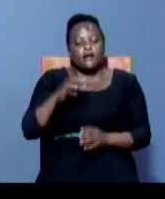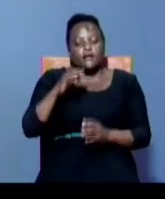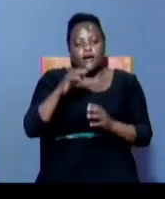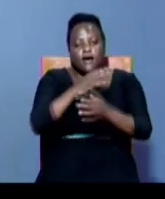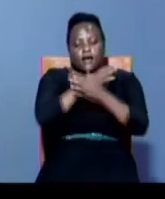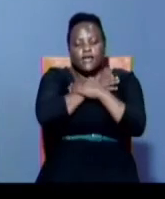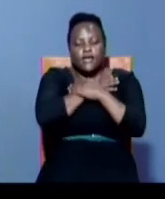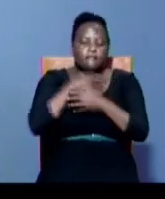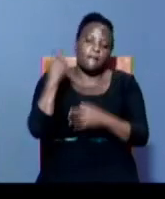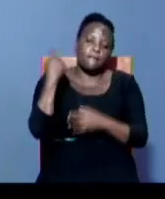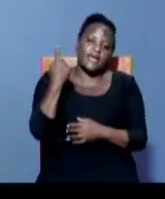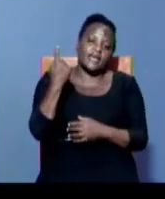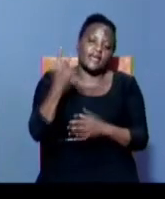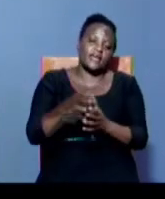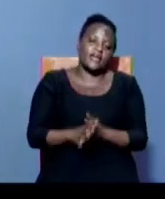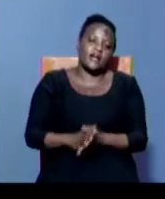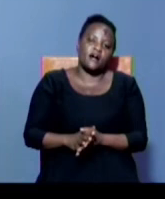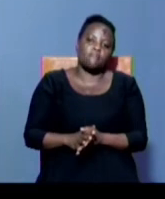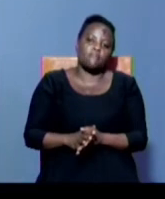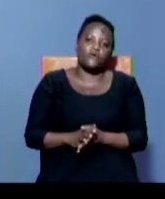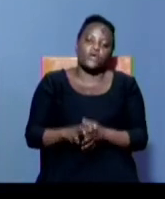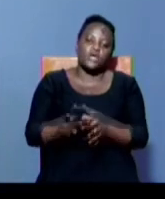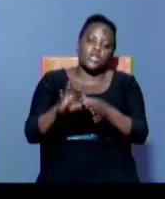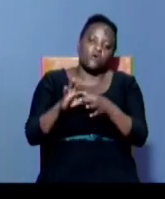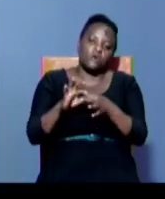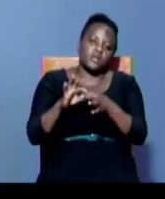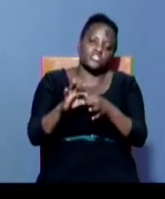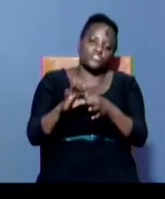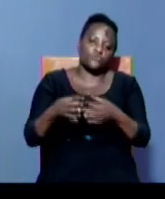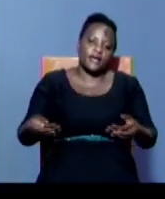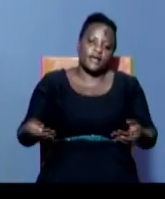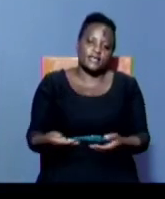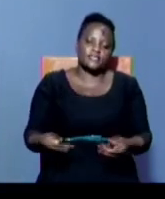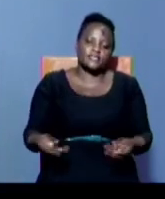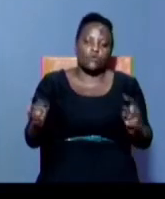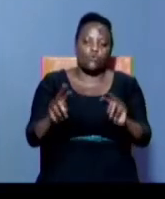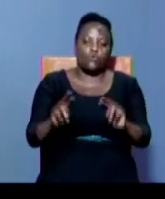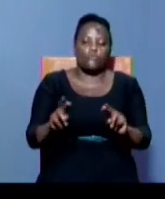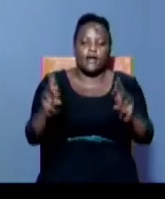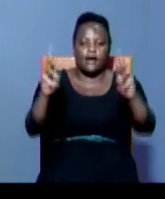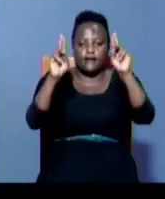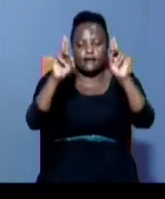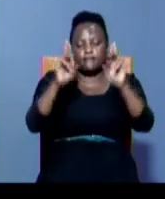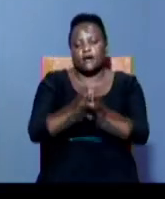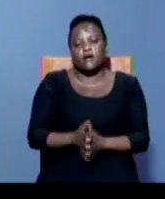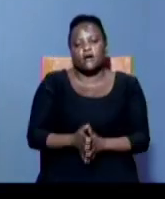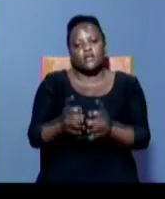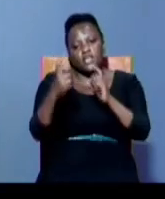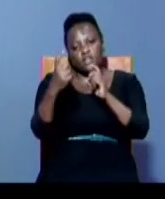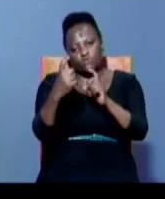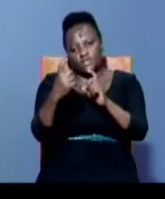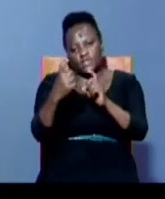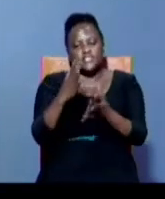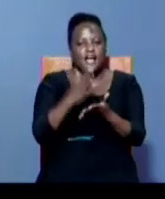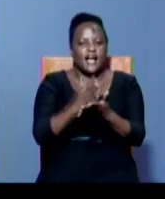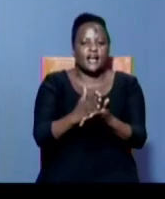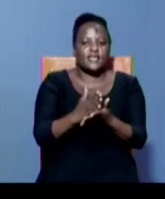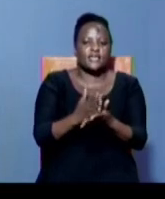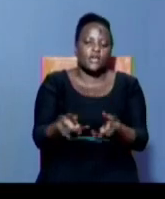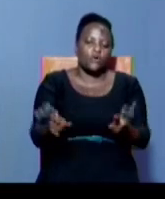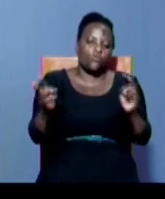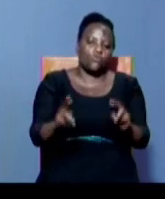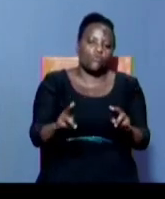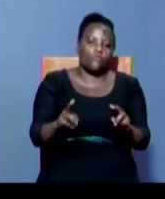sasa kinaunganishwa na kiti cha rehema. Damu ambayo ni neema inakutanisha haki, inakutanisha hukumu, inakutanisha